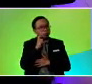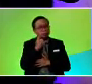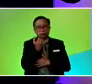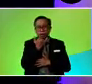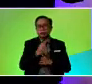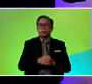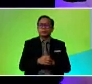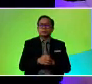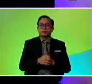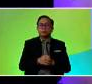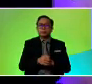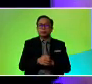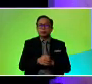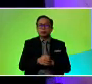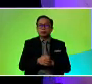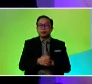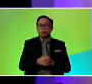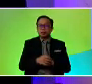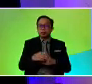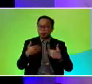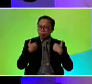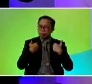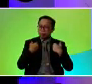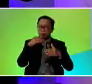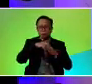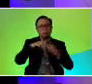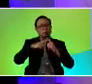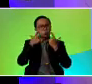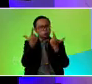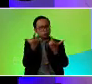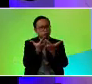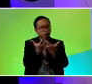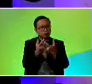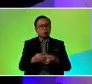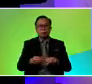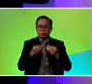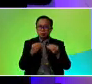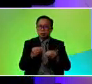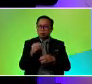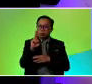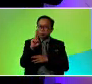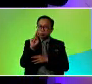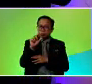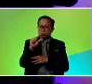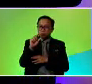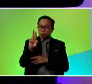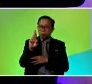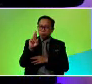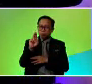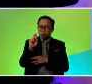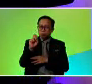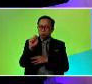dan juga dia kiranya kalau macam Kita tidak berada dalam kumpulan tersebut dia akan ah itu yang